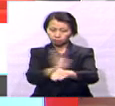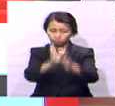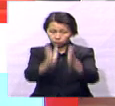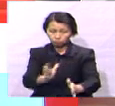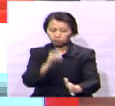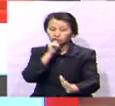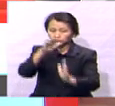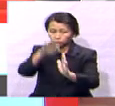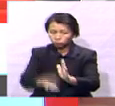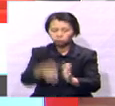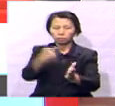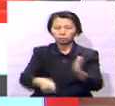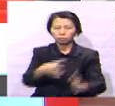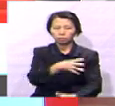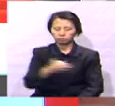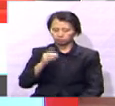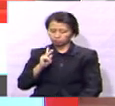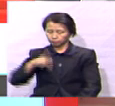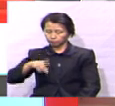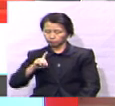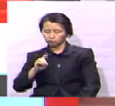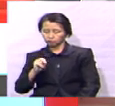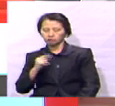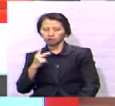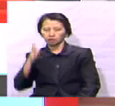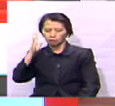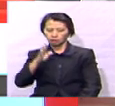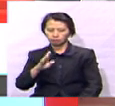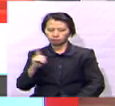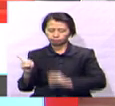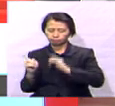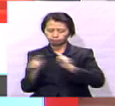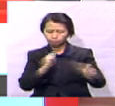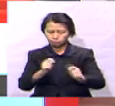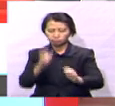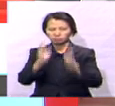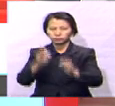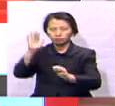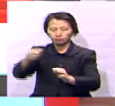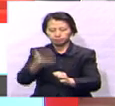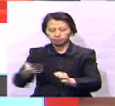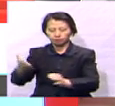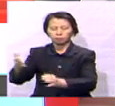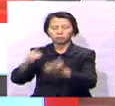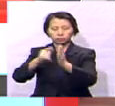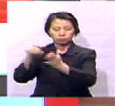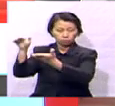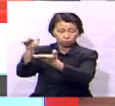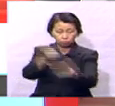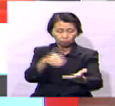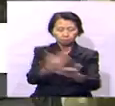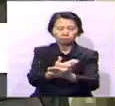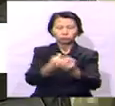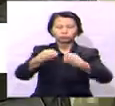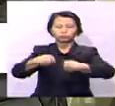tidak menurunkan harga dan KPDNKK akan mengambil tindakan sekiranya barangan stok baharu dijual pada harga lama.